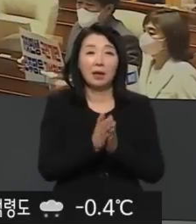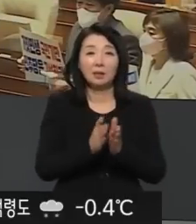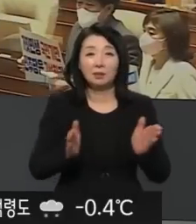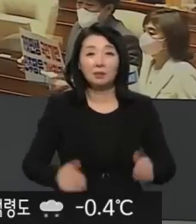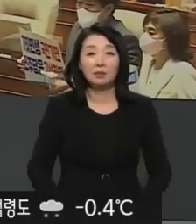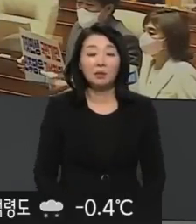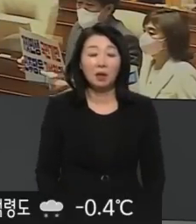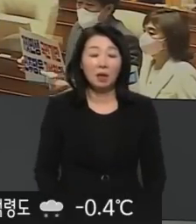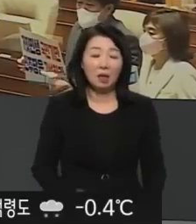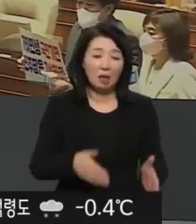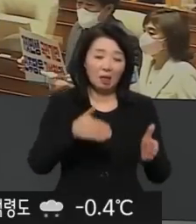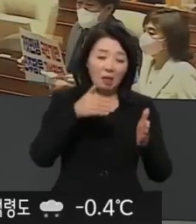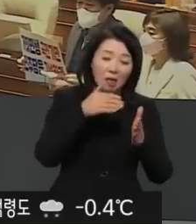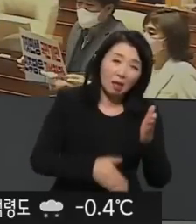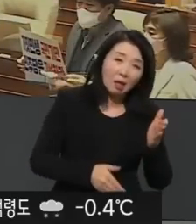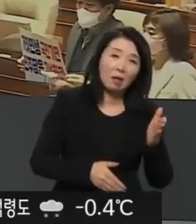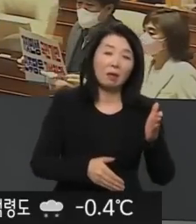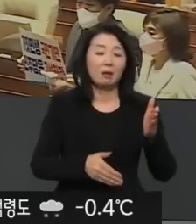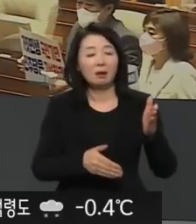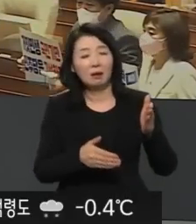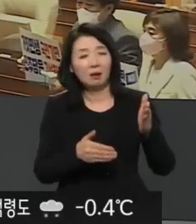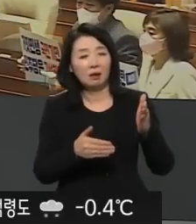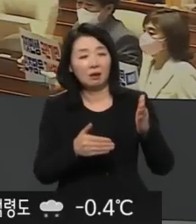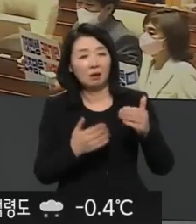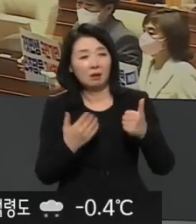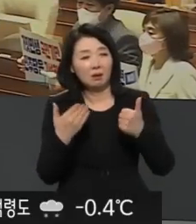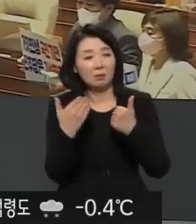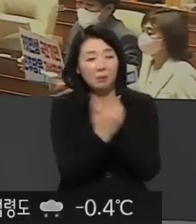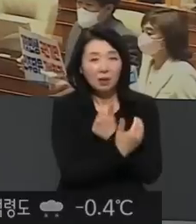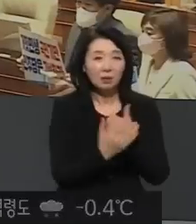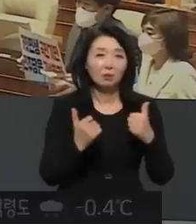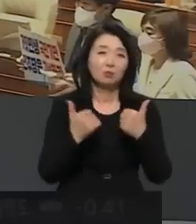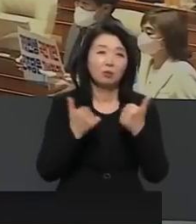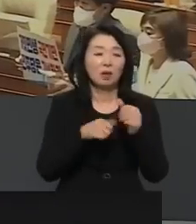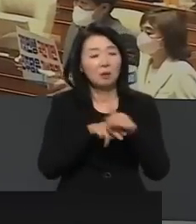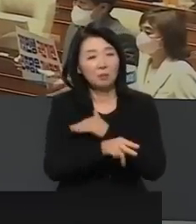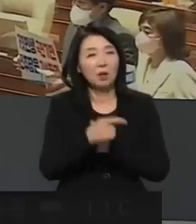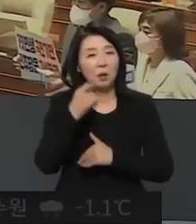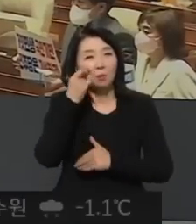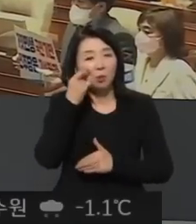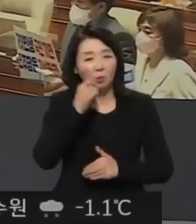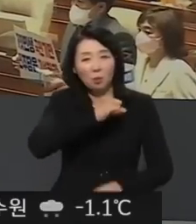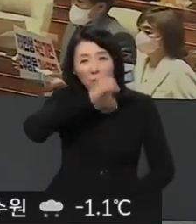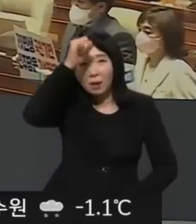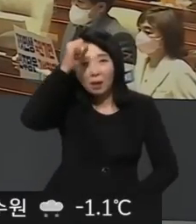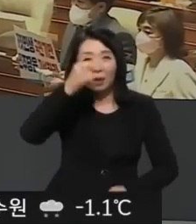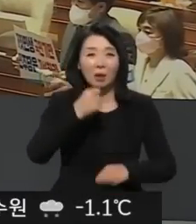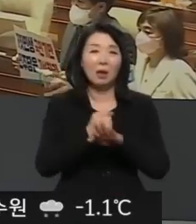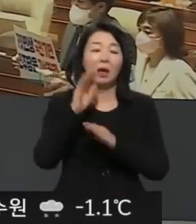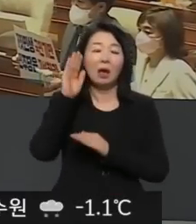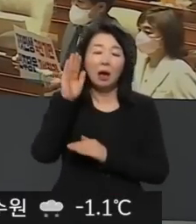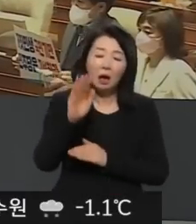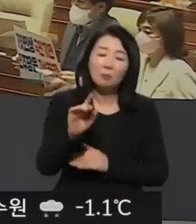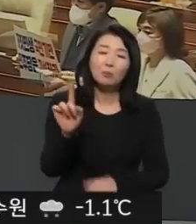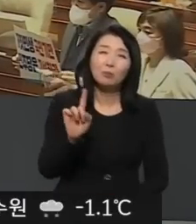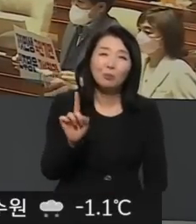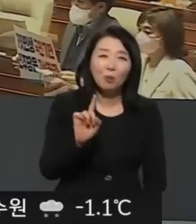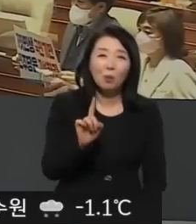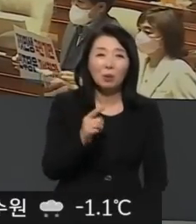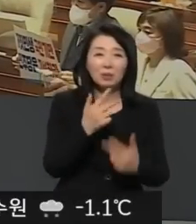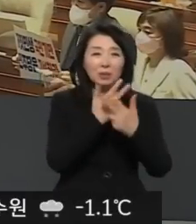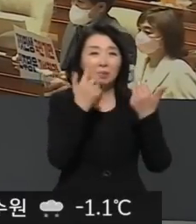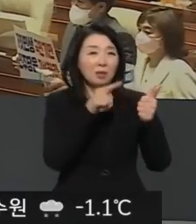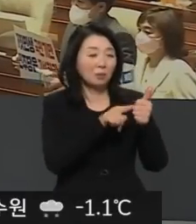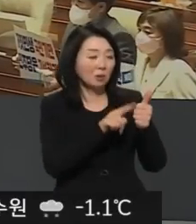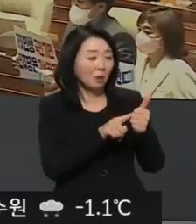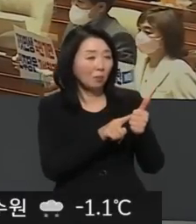시작되는데요. 부결을 시키자니 방탄국회란 비판 피해갈 수 없고요. 또 가결을 시키자니 앞으로 있을 것으로 보이는 이재명 대표에